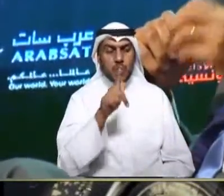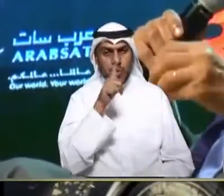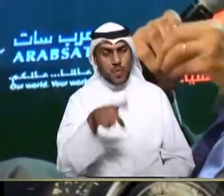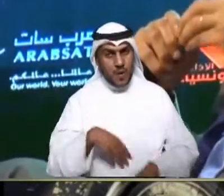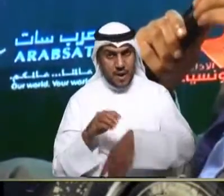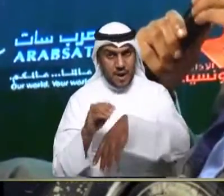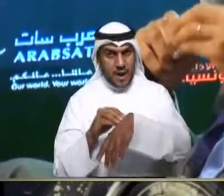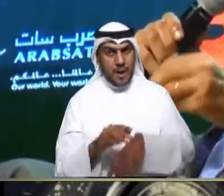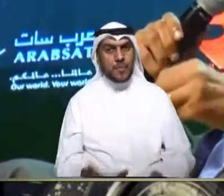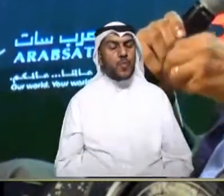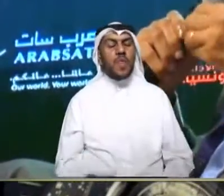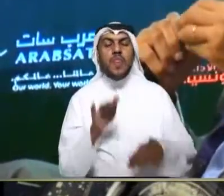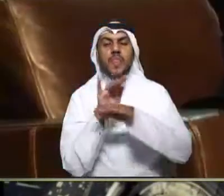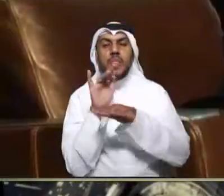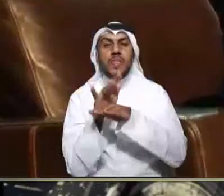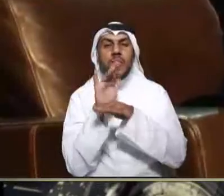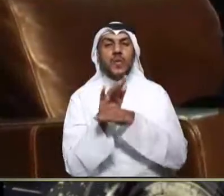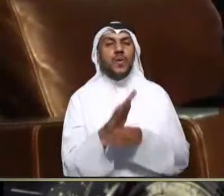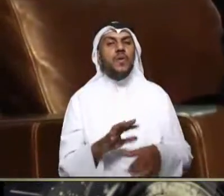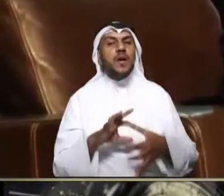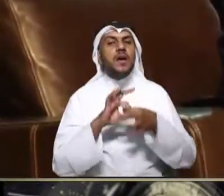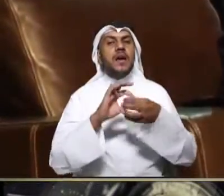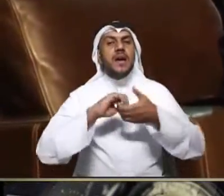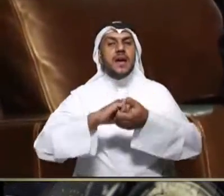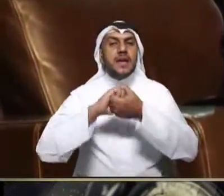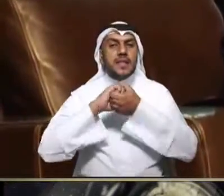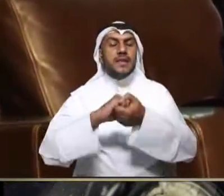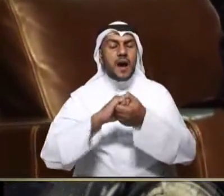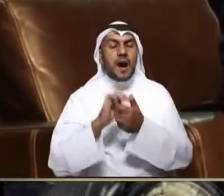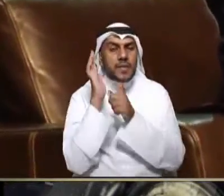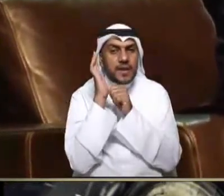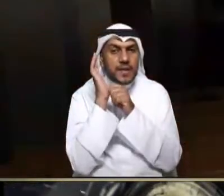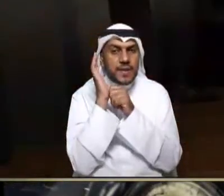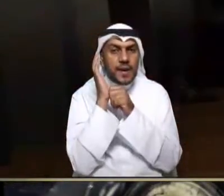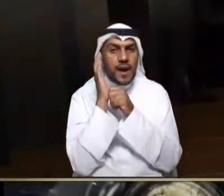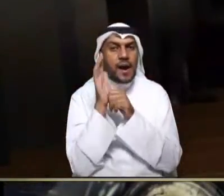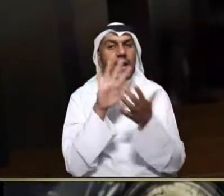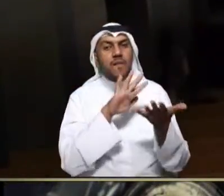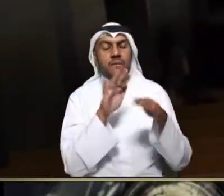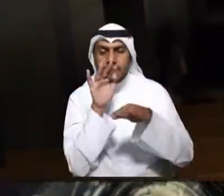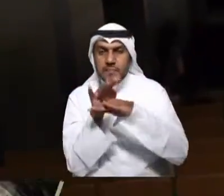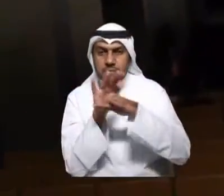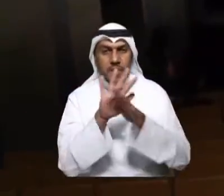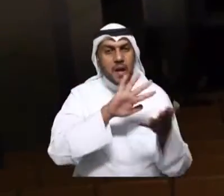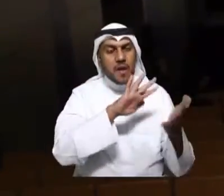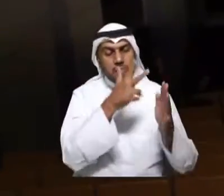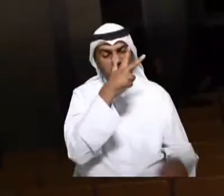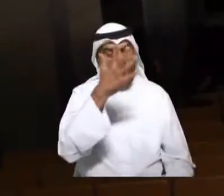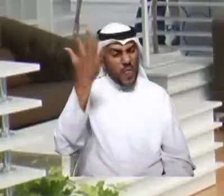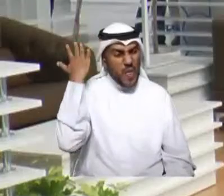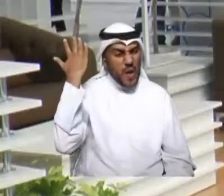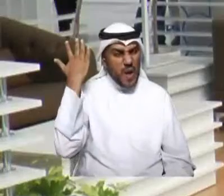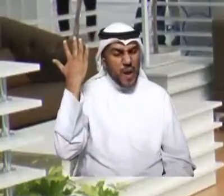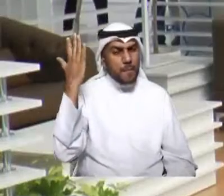على ندوة بعنوان اتحاد إذاعات الدول العربية تاريخ وإنجازات، تناولت دور الاتحاد في تطوير المشهد الإعلامي